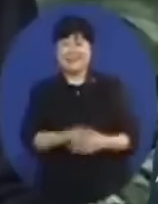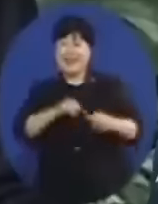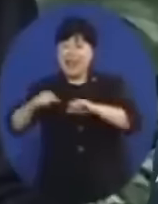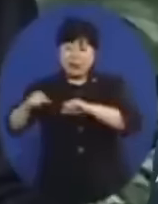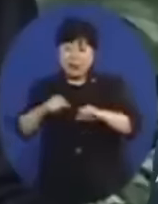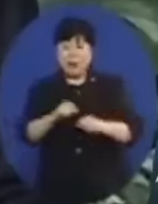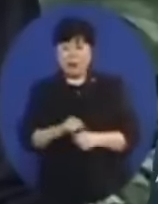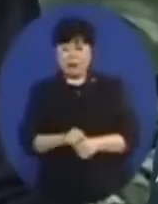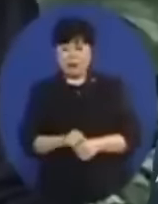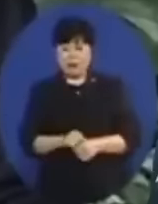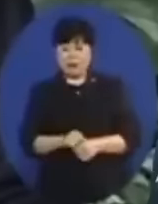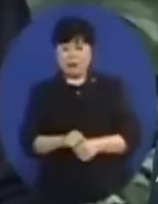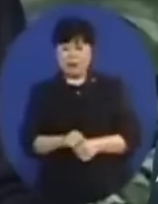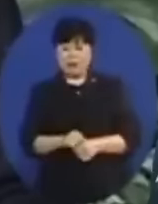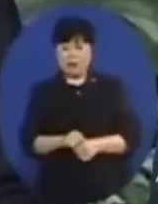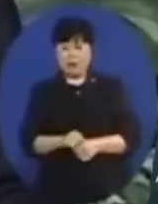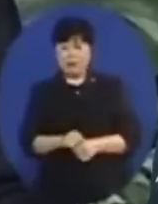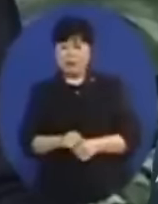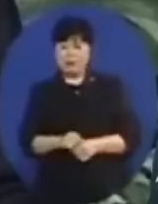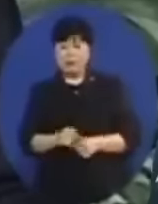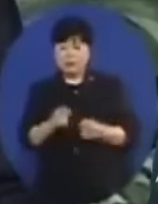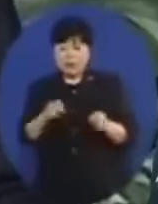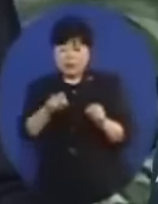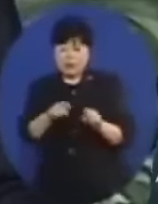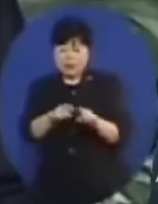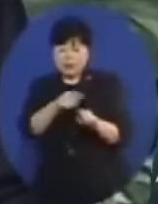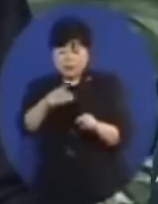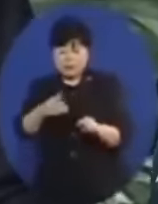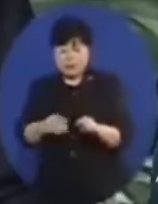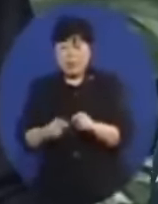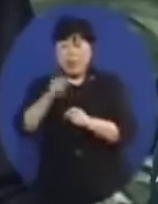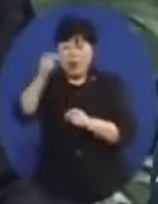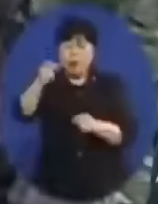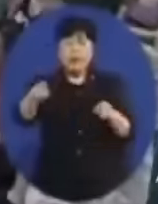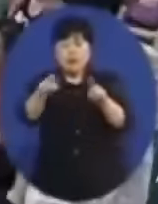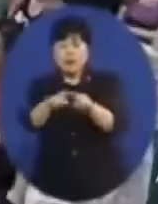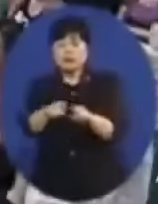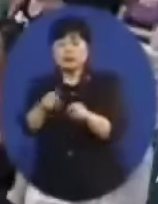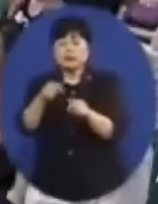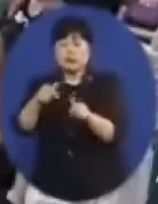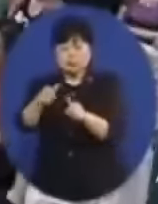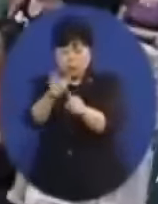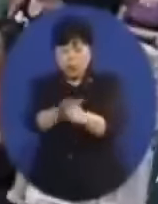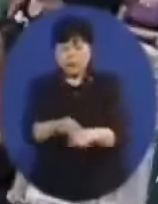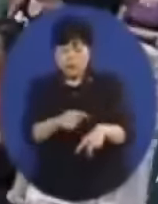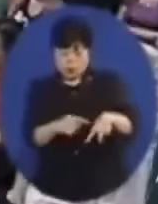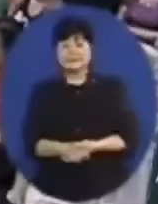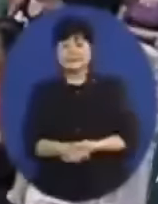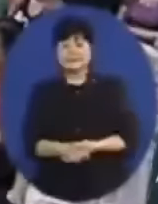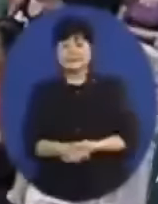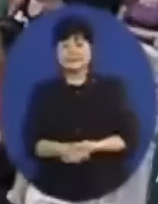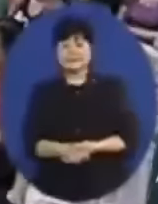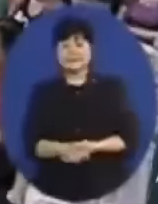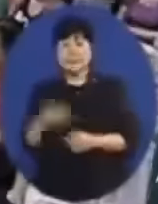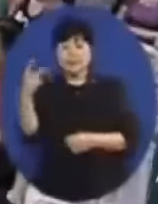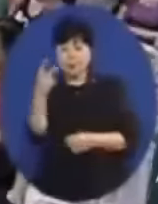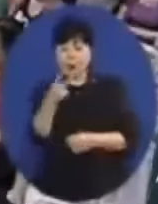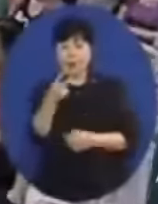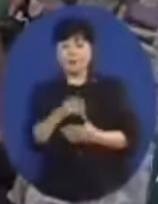행동이 어디 있습니까? 오리 가자는데 십리까지 따라가서 얼마나 다리가 아프겠어요.